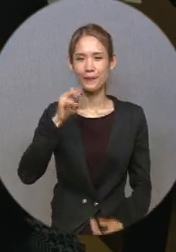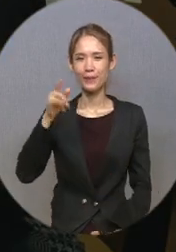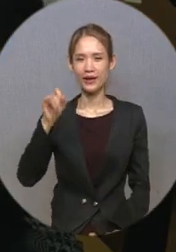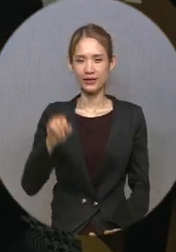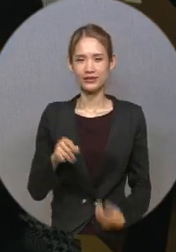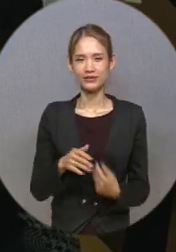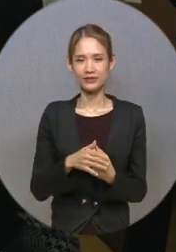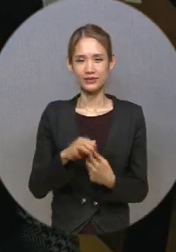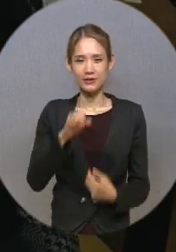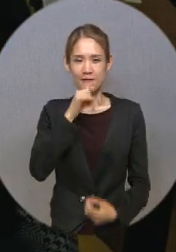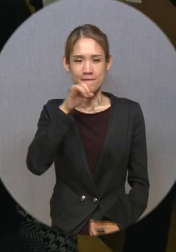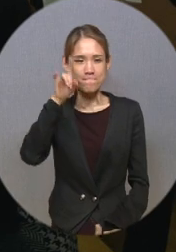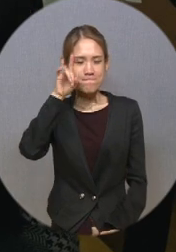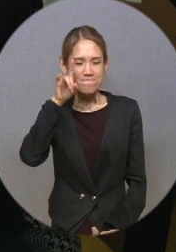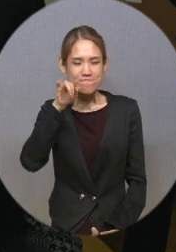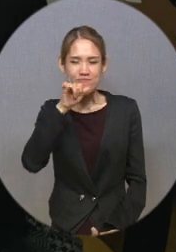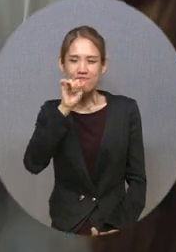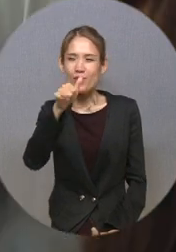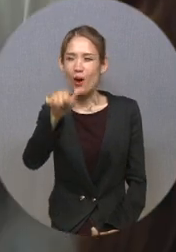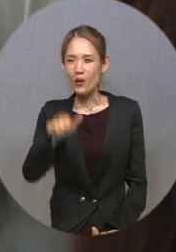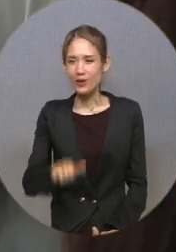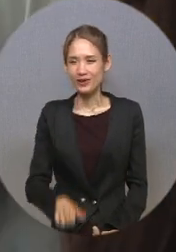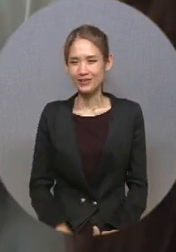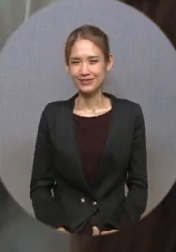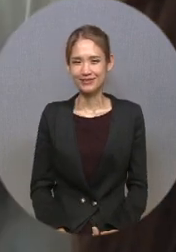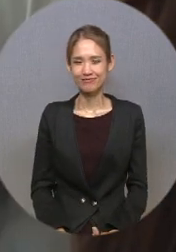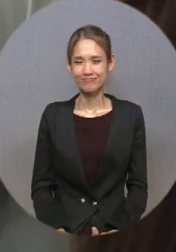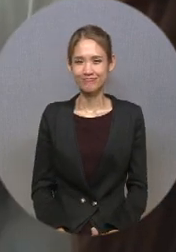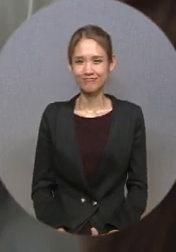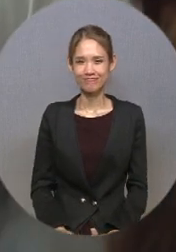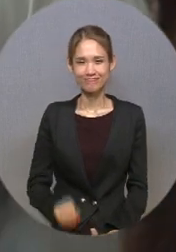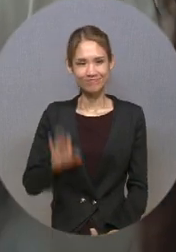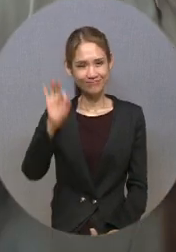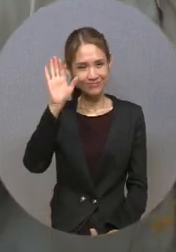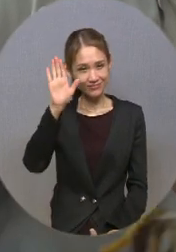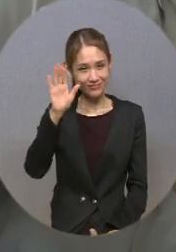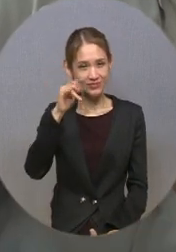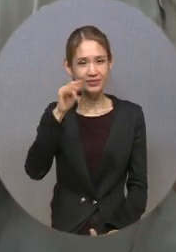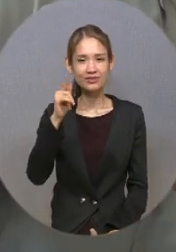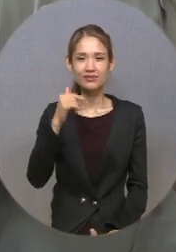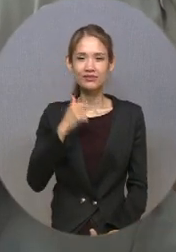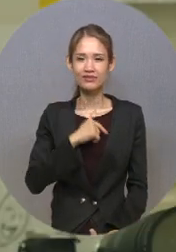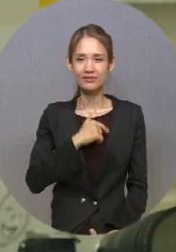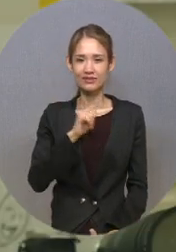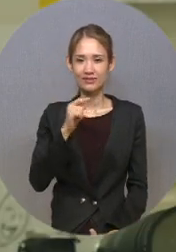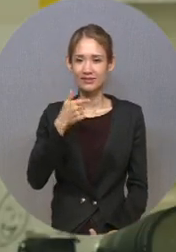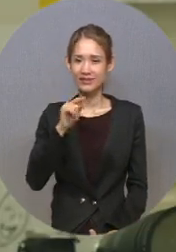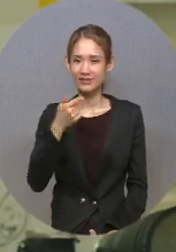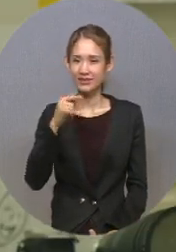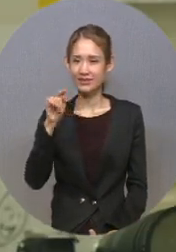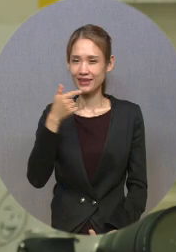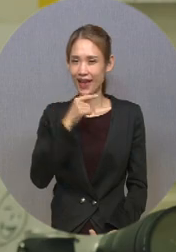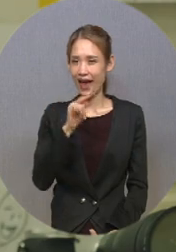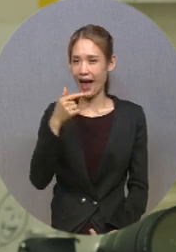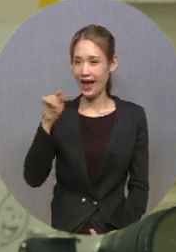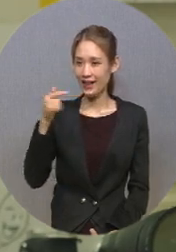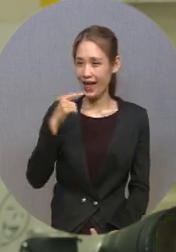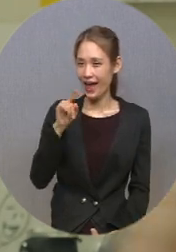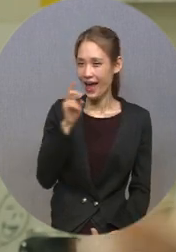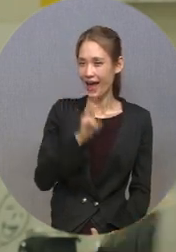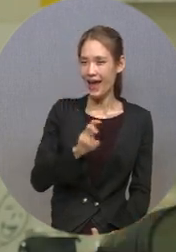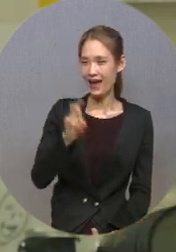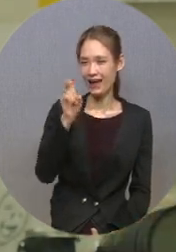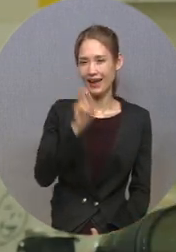오케이, 100점 만점에 5점! 오케이, 잠깐! 네. 쌈밥! 나나나나나나나